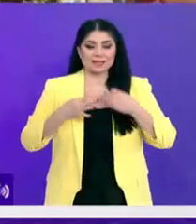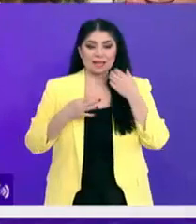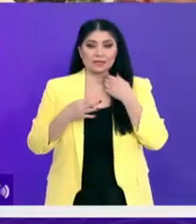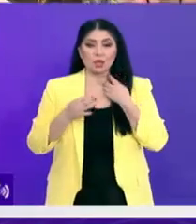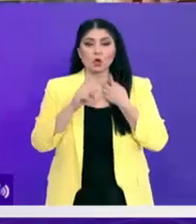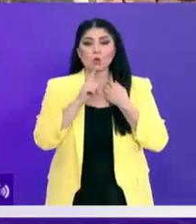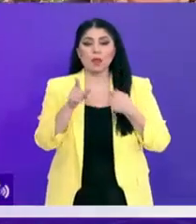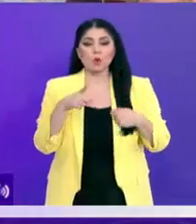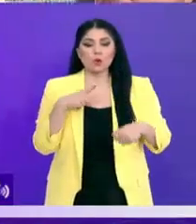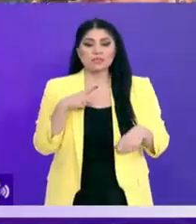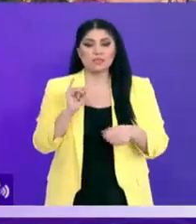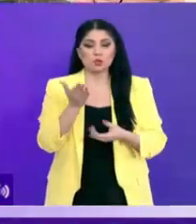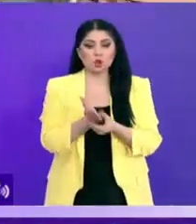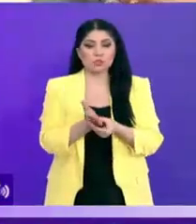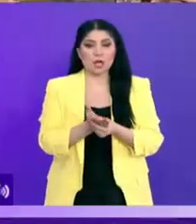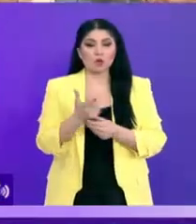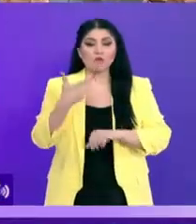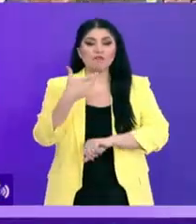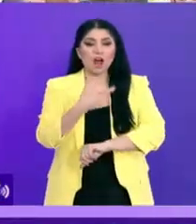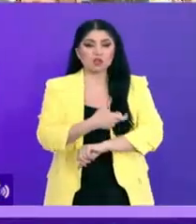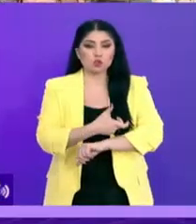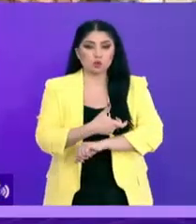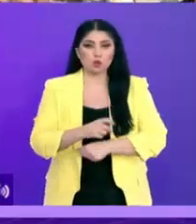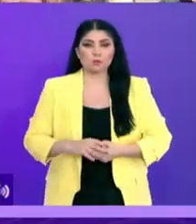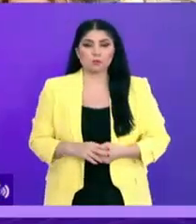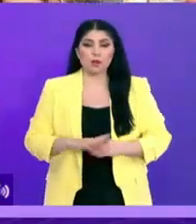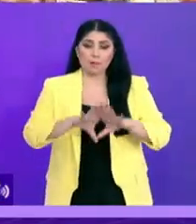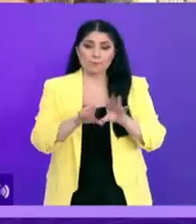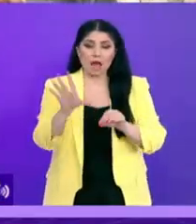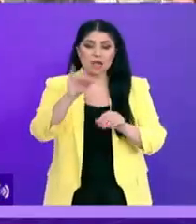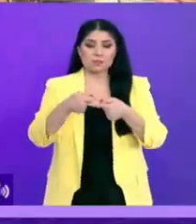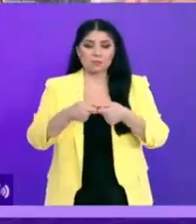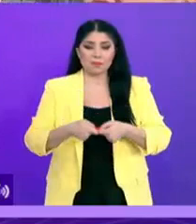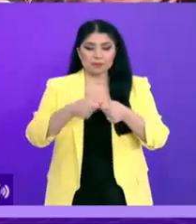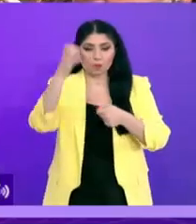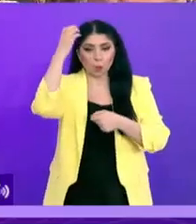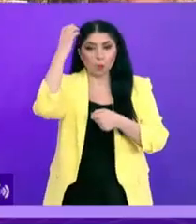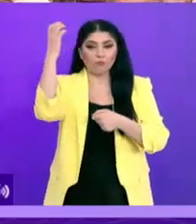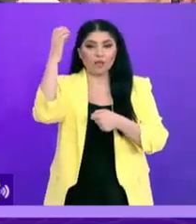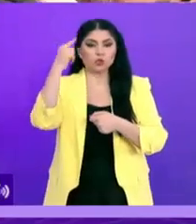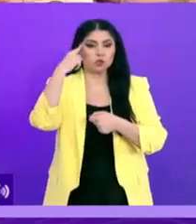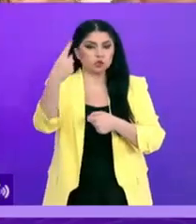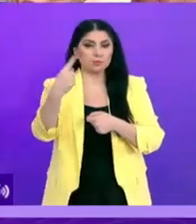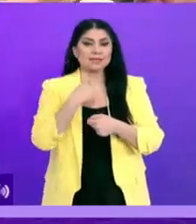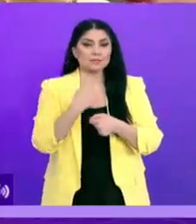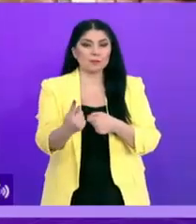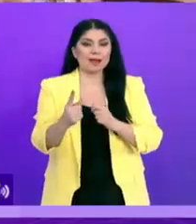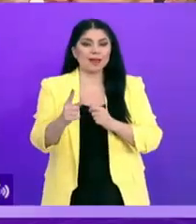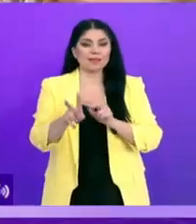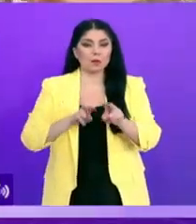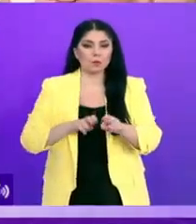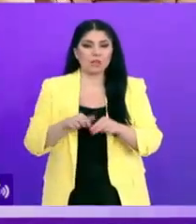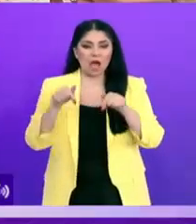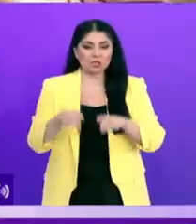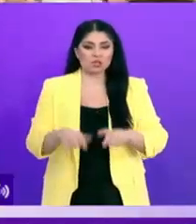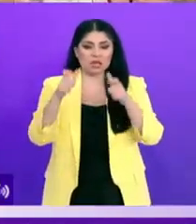Numele său se regăsește în dosarul vaccinurilor alături de alți membri ai guvernului. Știm că săptămâna trecută aici la sediul